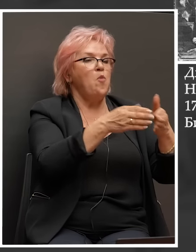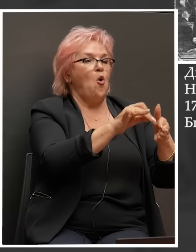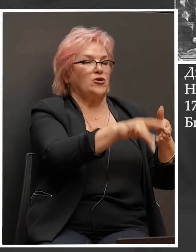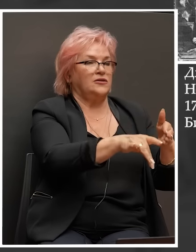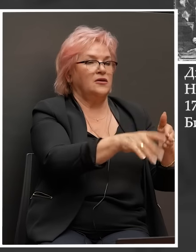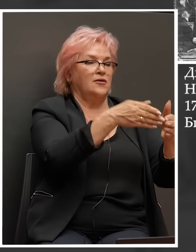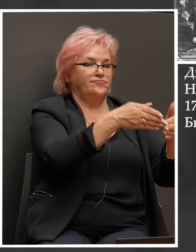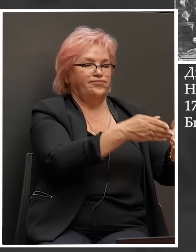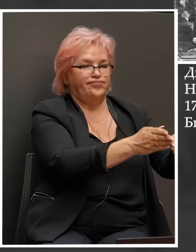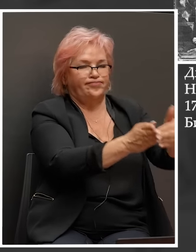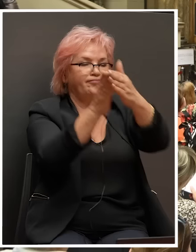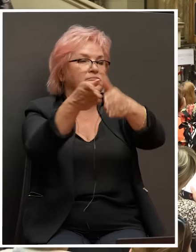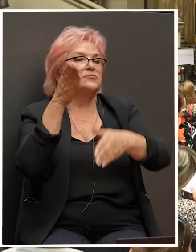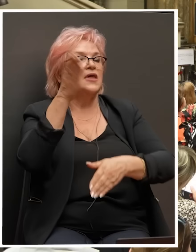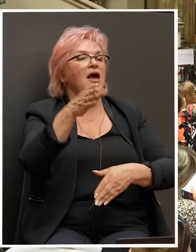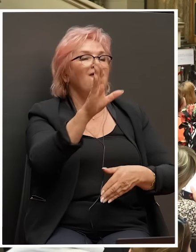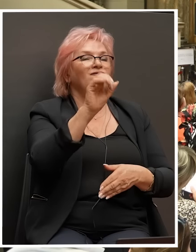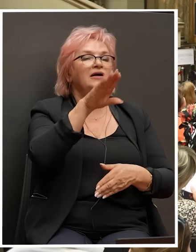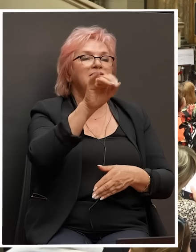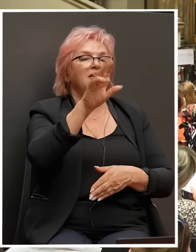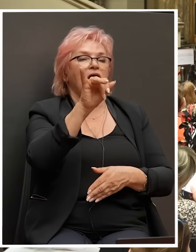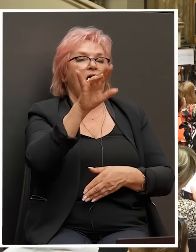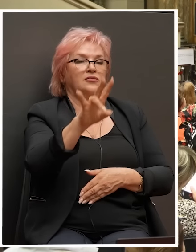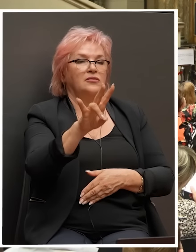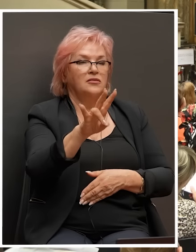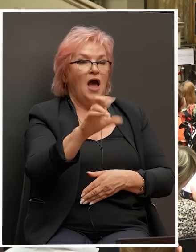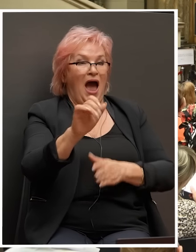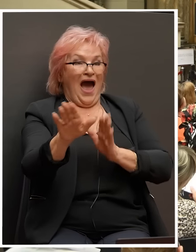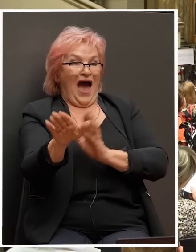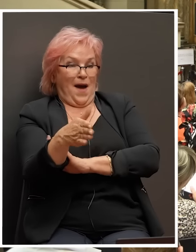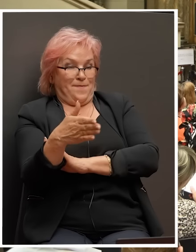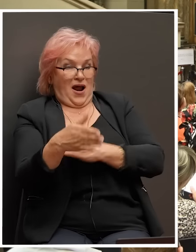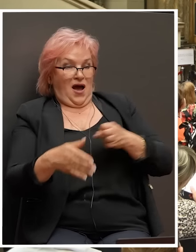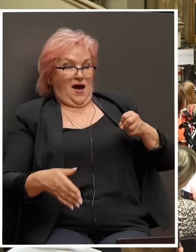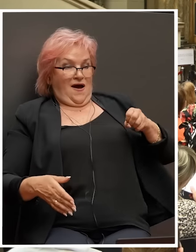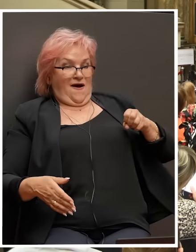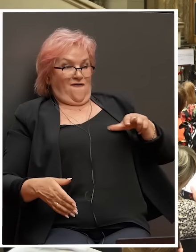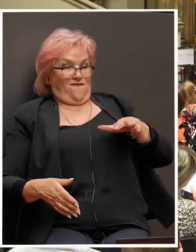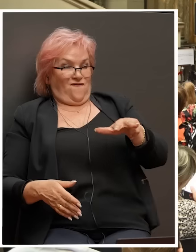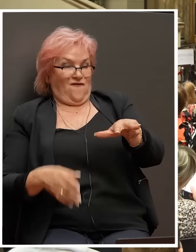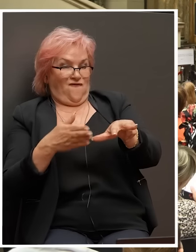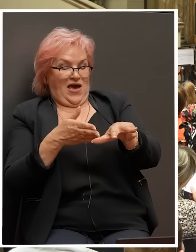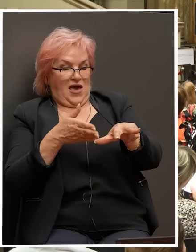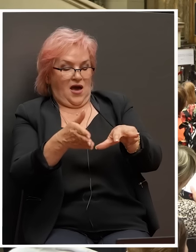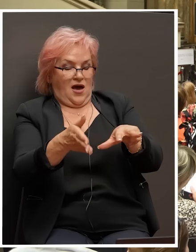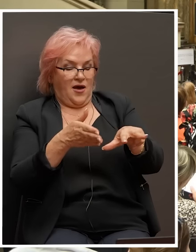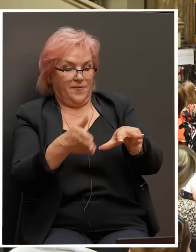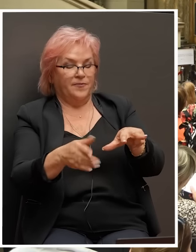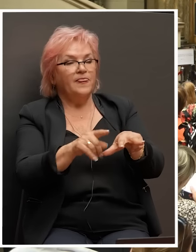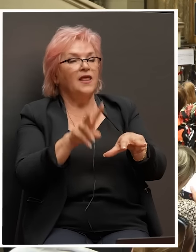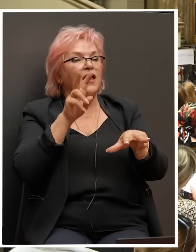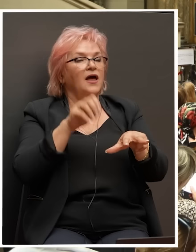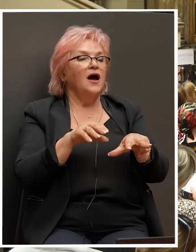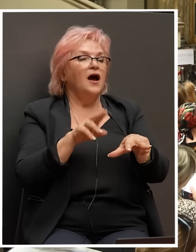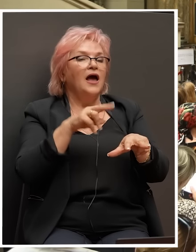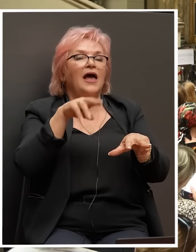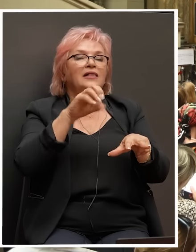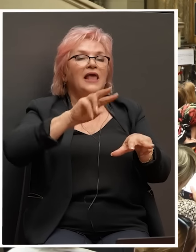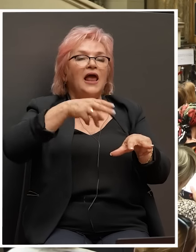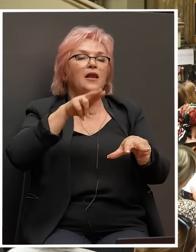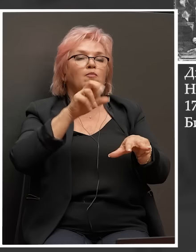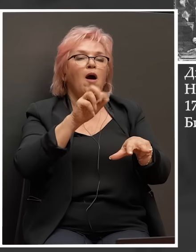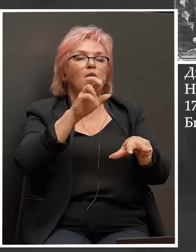вы плывете в Ватикан. А правая часть трехлучья, да, которая называется Виа дель